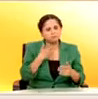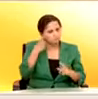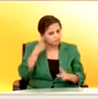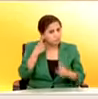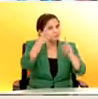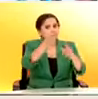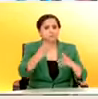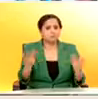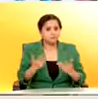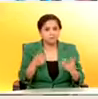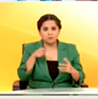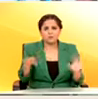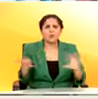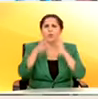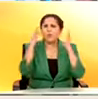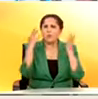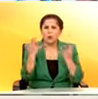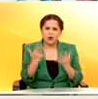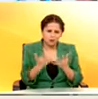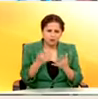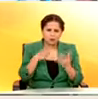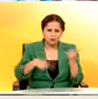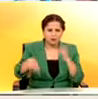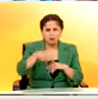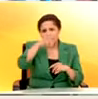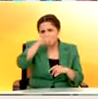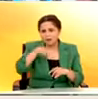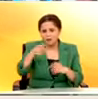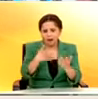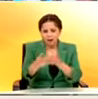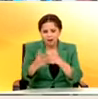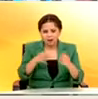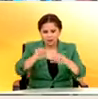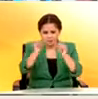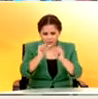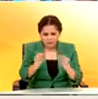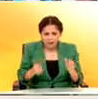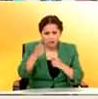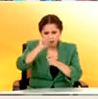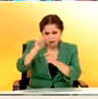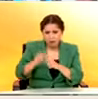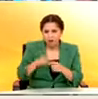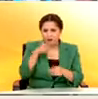था कि दुनिया भारत के शिल्प, कला